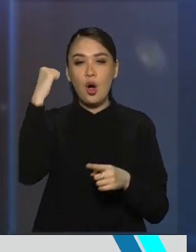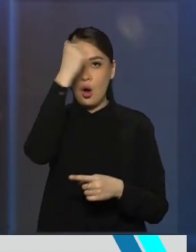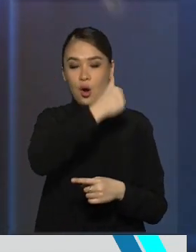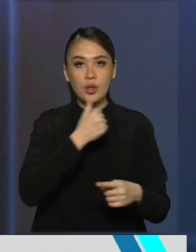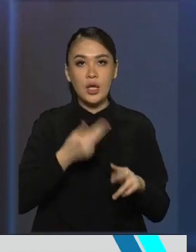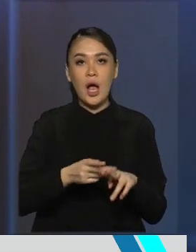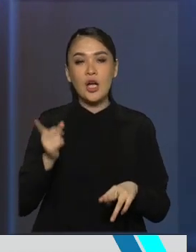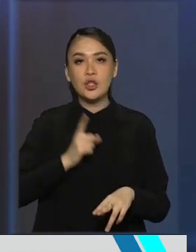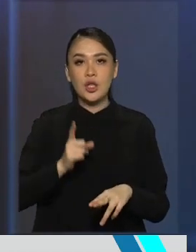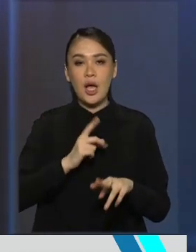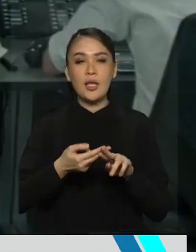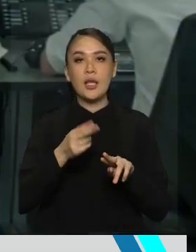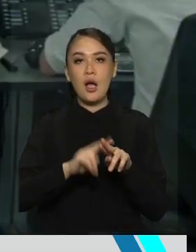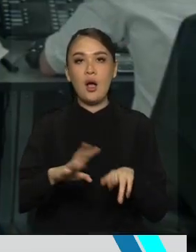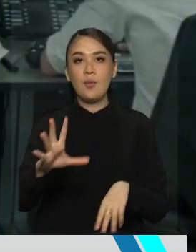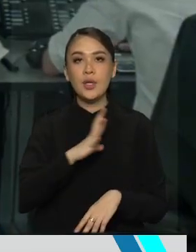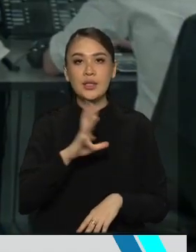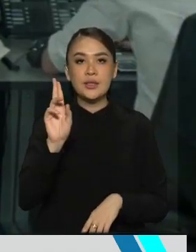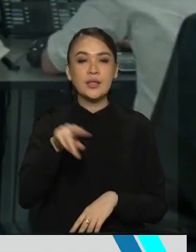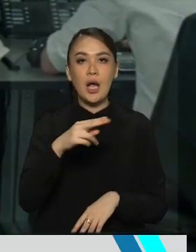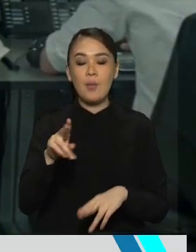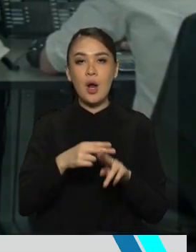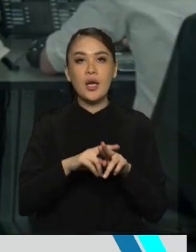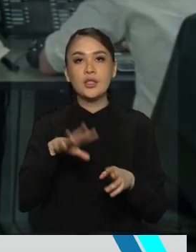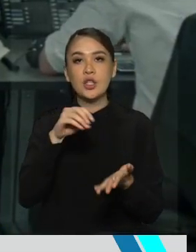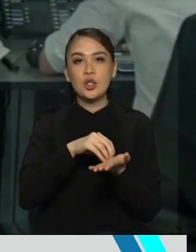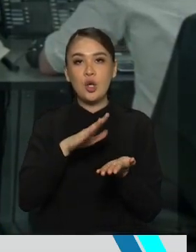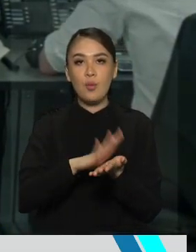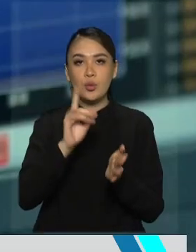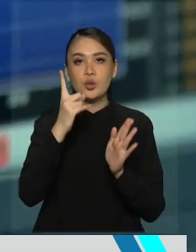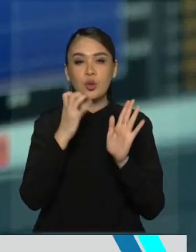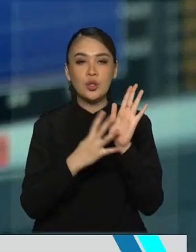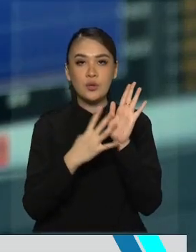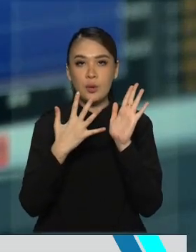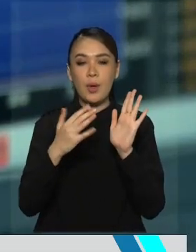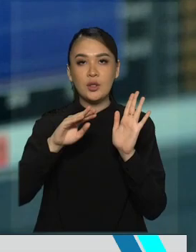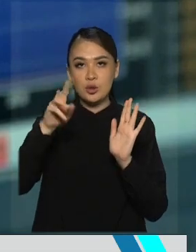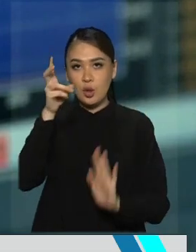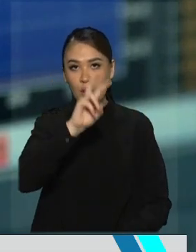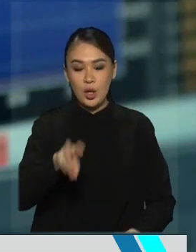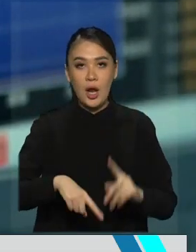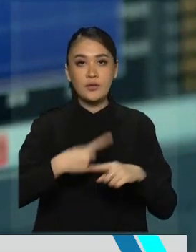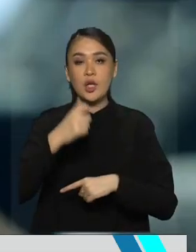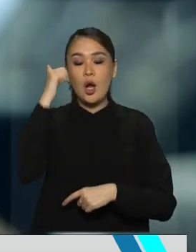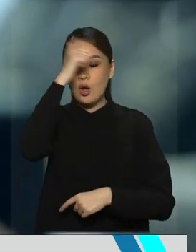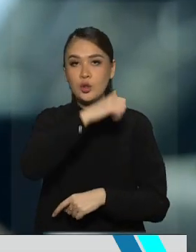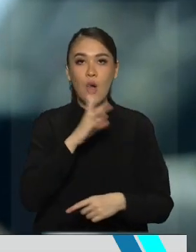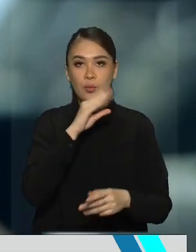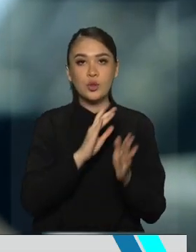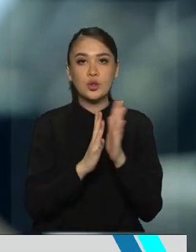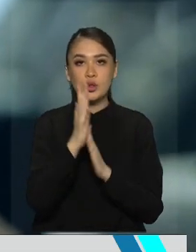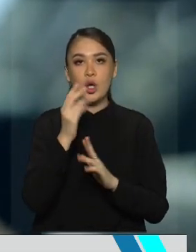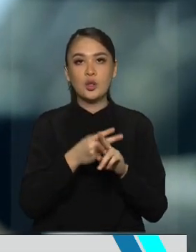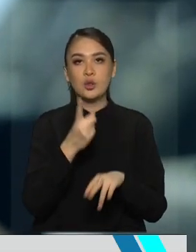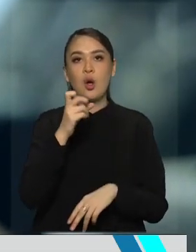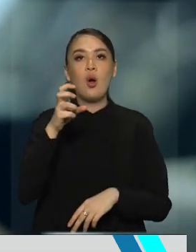ожиданиям экспертов Goldman Sachs, к декабрю Brent будет стоить $95, а в следующем году цена может вырасти до $100